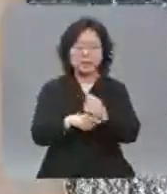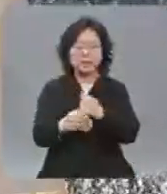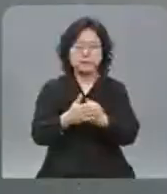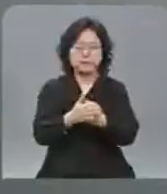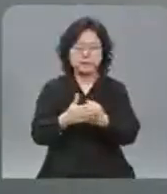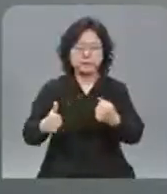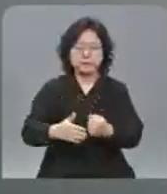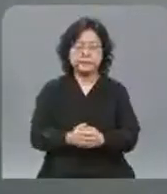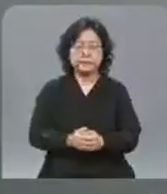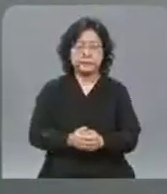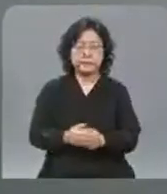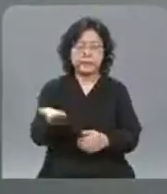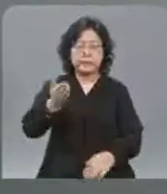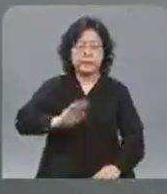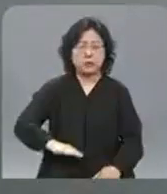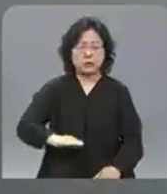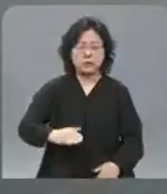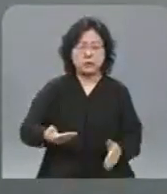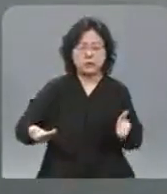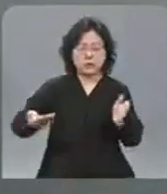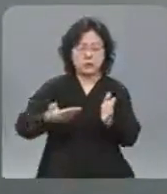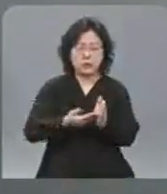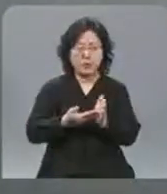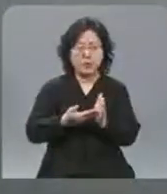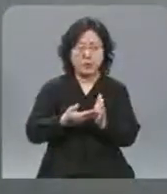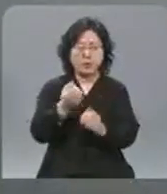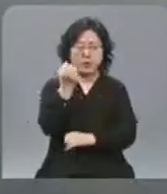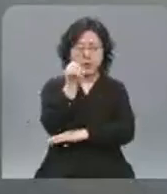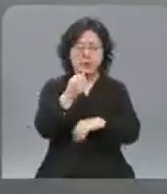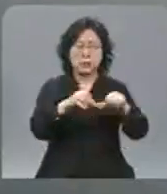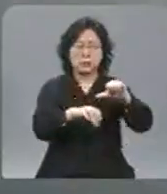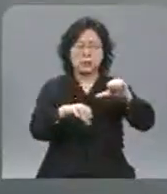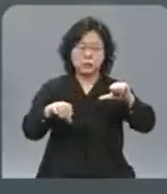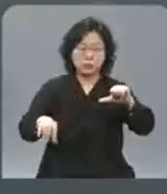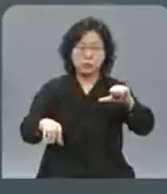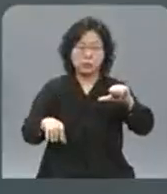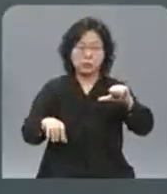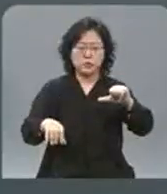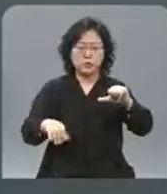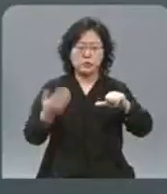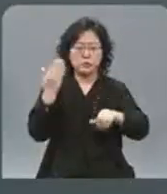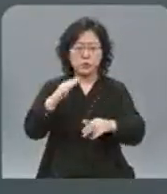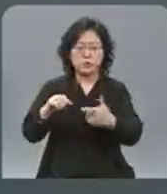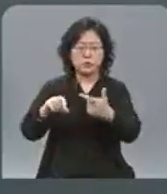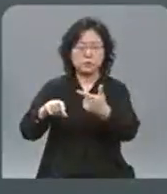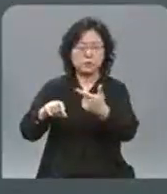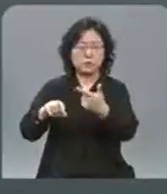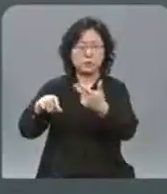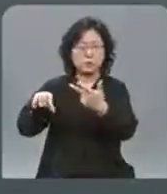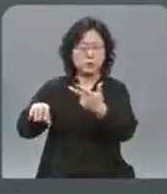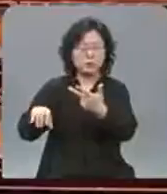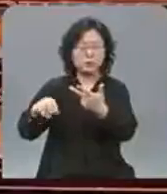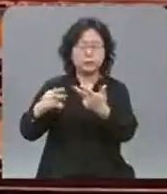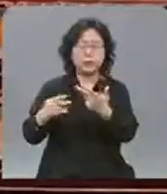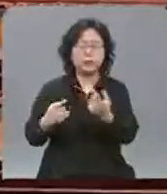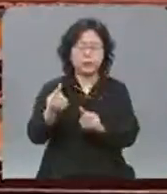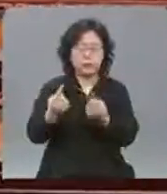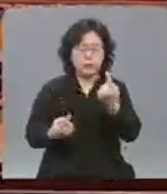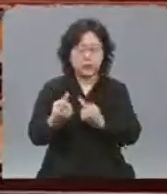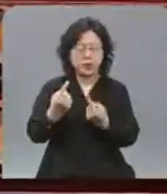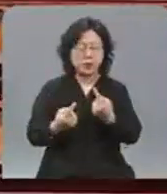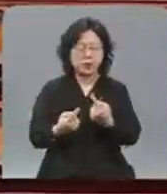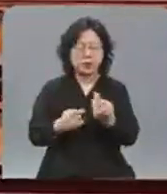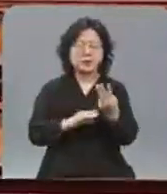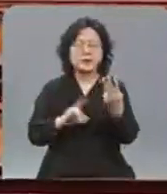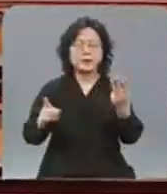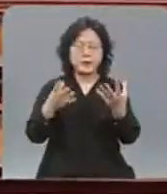이유에서입니다. 하지만 원자재 물동량은 기존 5개 접안 시설이 최근 시설의 3배로 훨씬 많고 그만큼